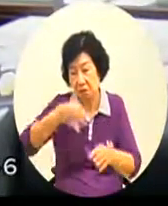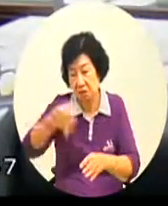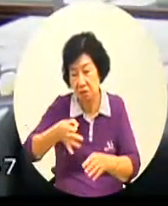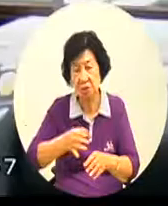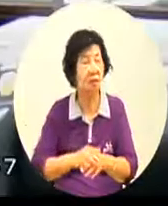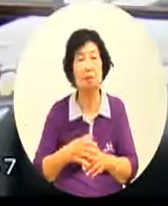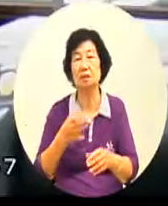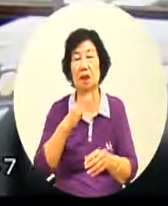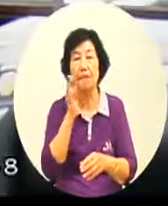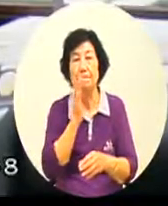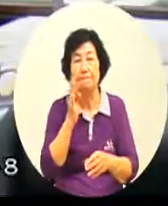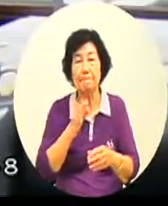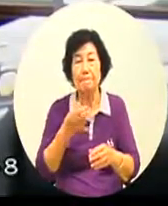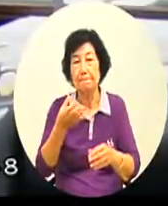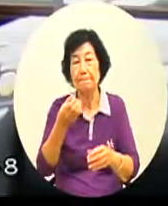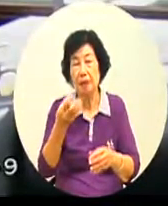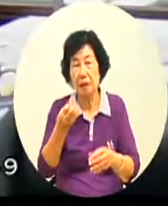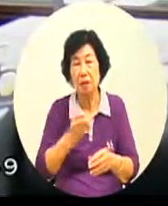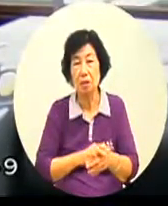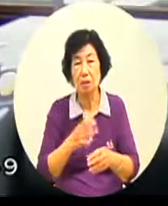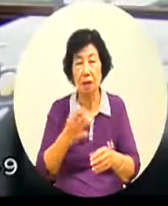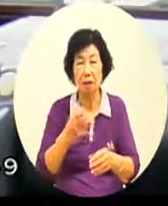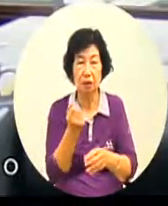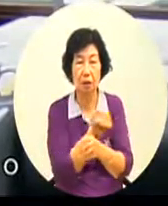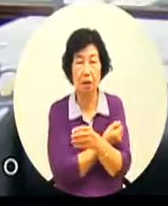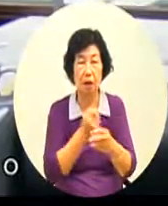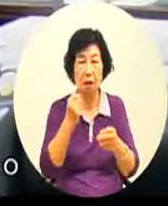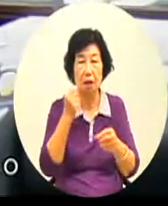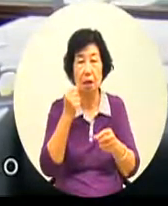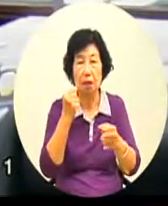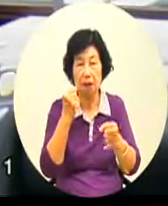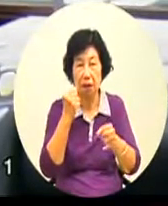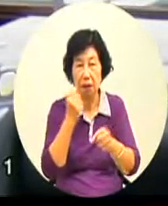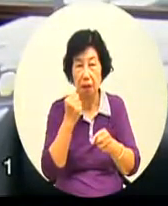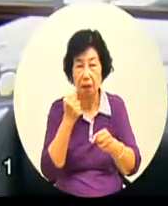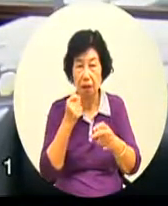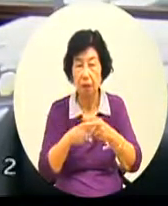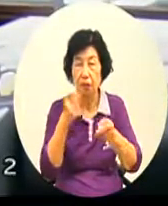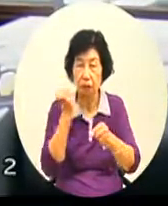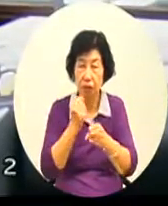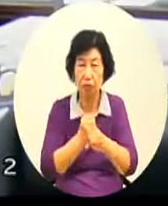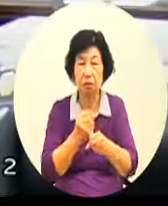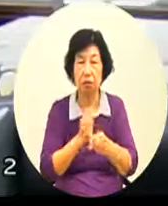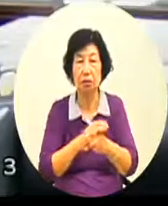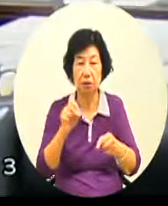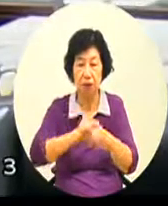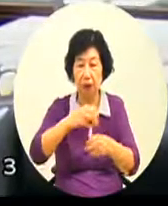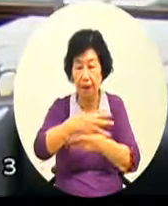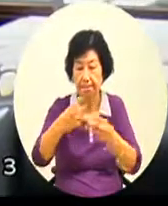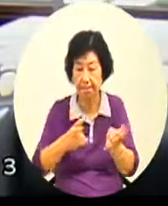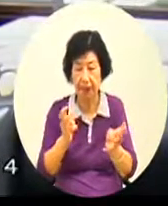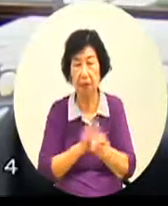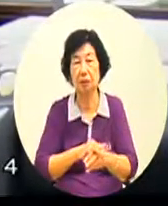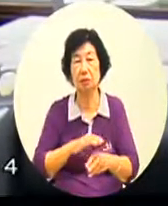员工又可以多加班，这些事情其实是让我们觉得很讨厌的。那我们通称这种老板叫惯老